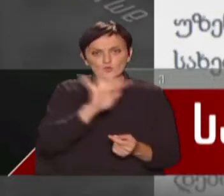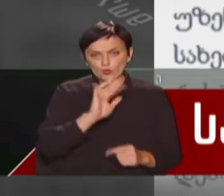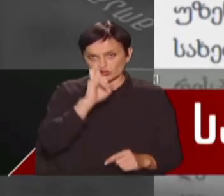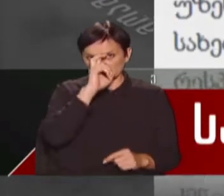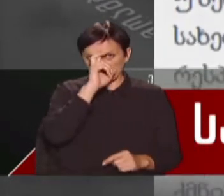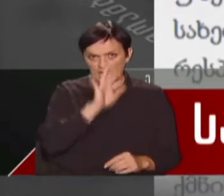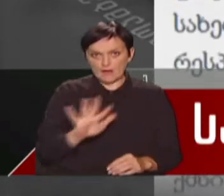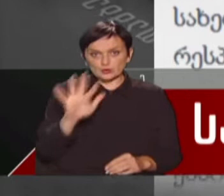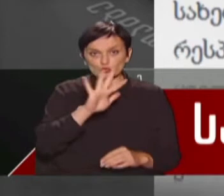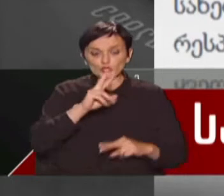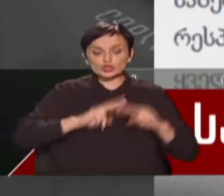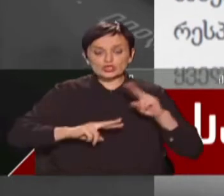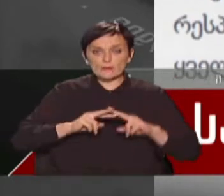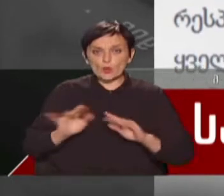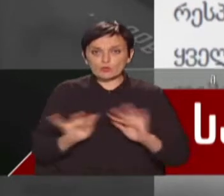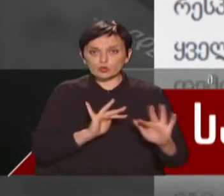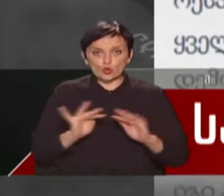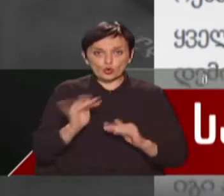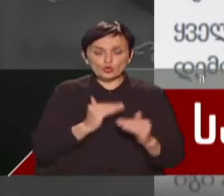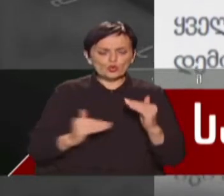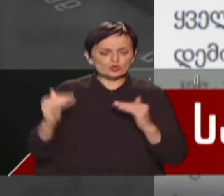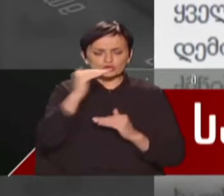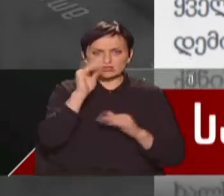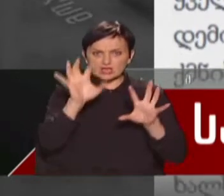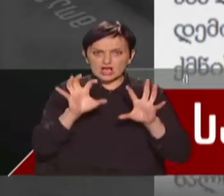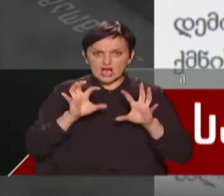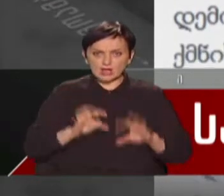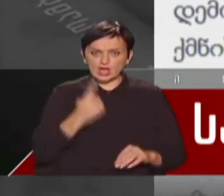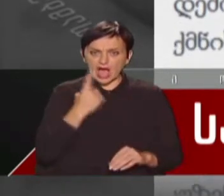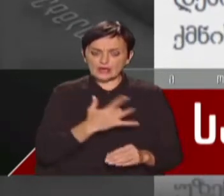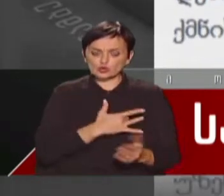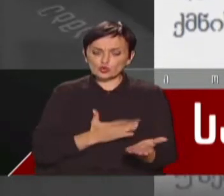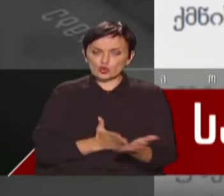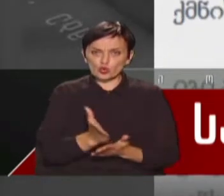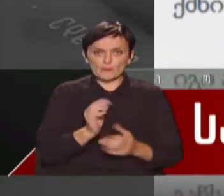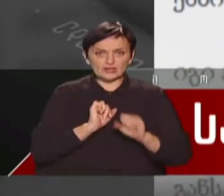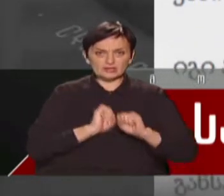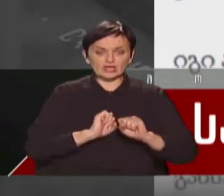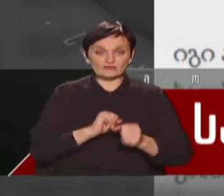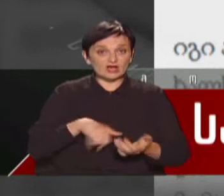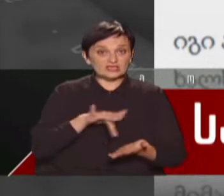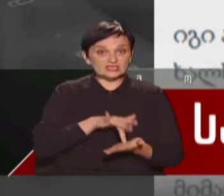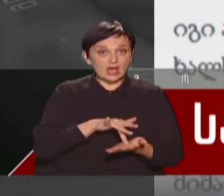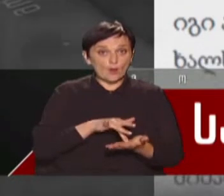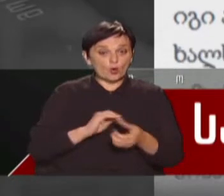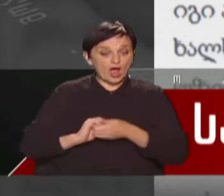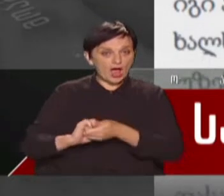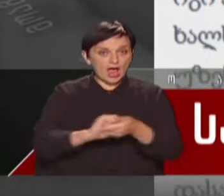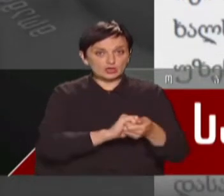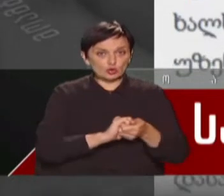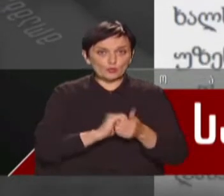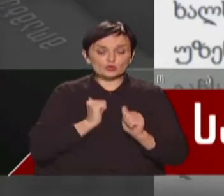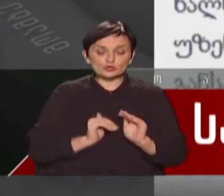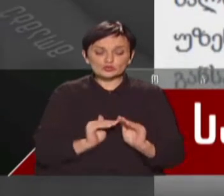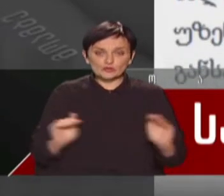სახელმწიფოს შენების პროცესში. უზენაესი კანონის განუხრელი ერთგულება და დაცვა სამოქალაქო ერთობის,